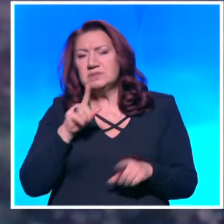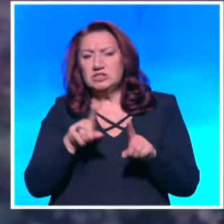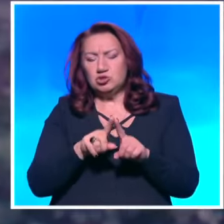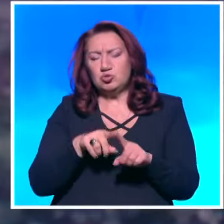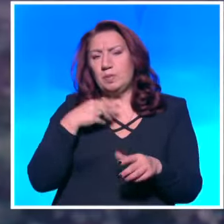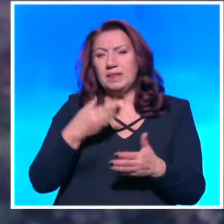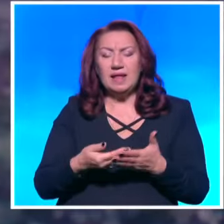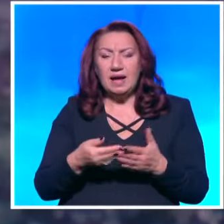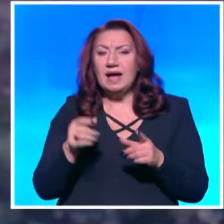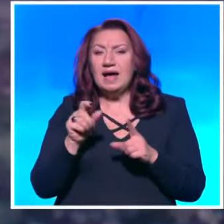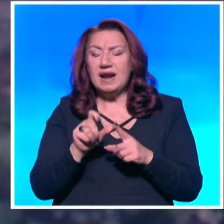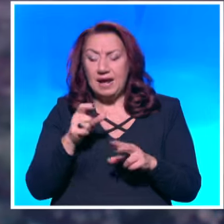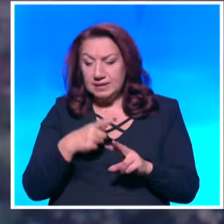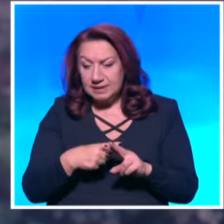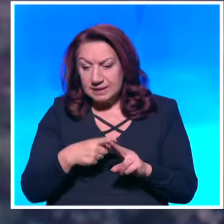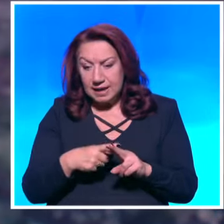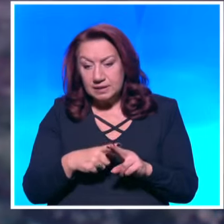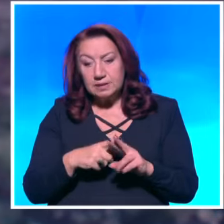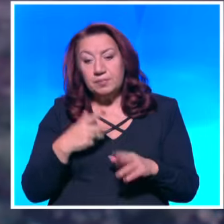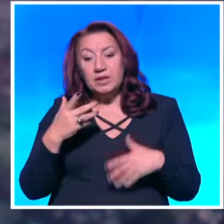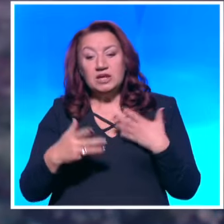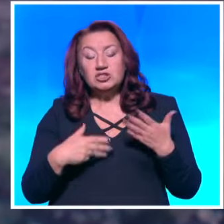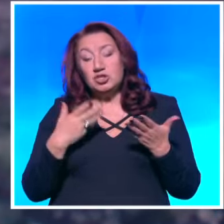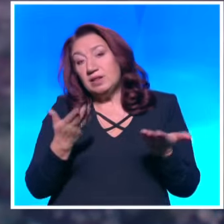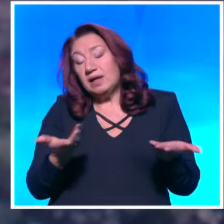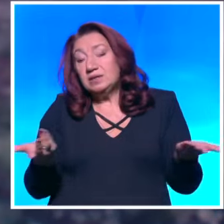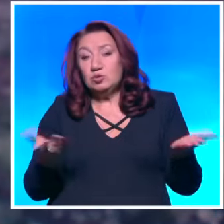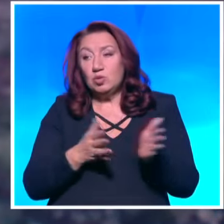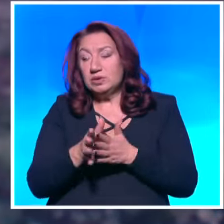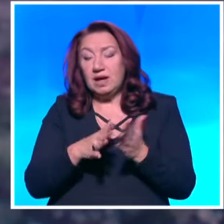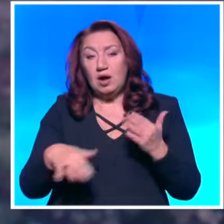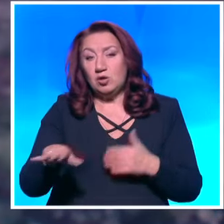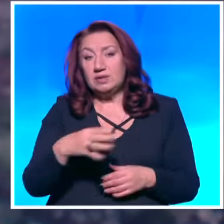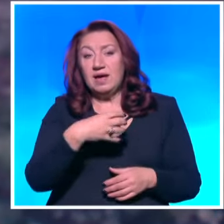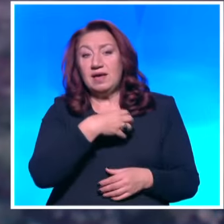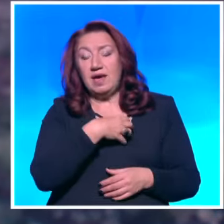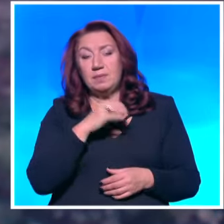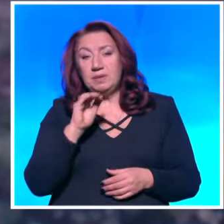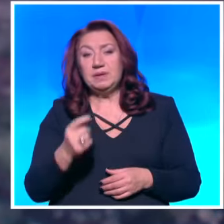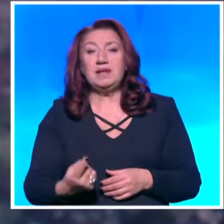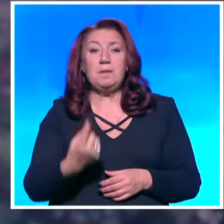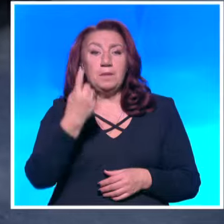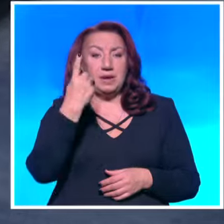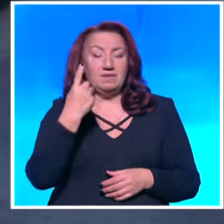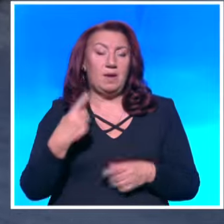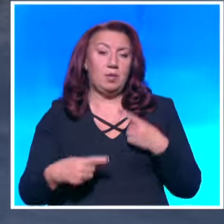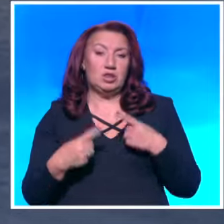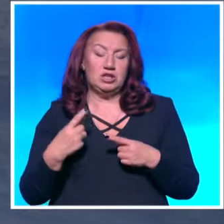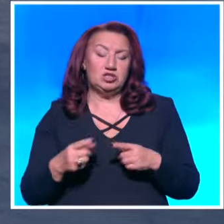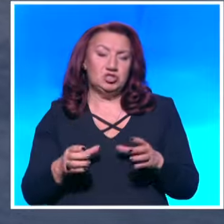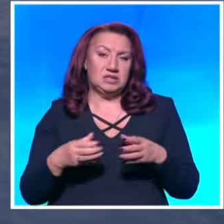волята на народа е такава герб сдс да бъде първата политическа сила тук не става въпрос за политически ина и